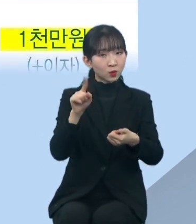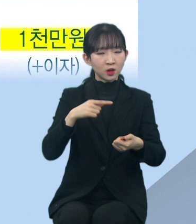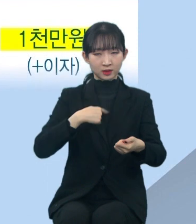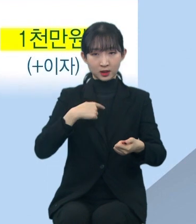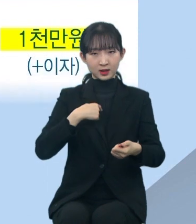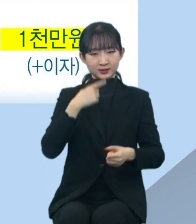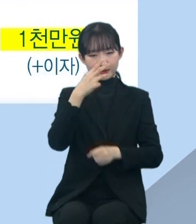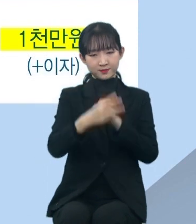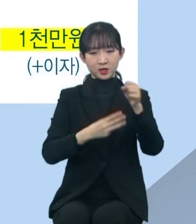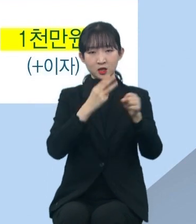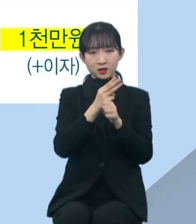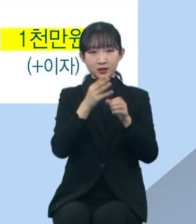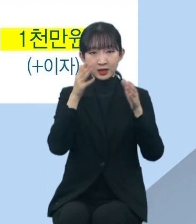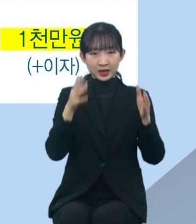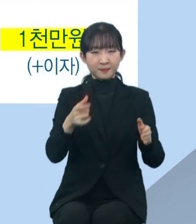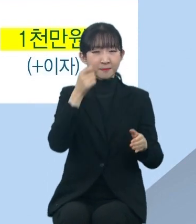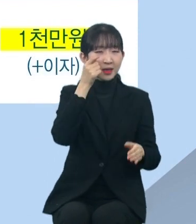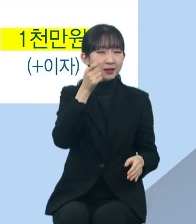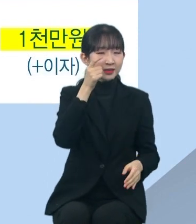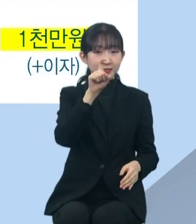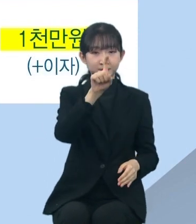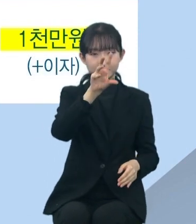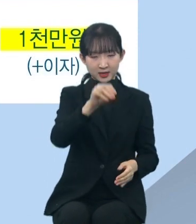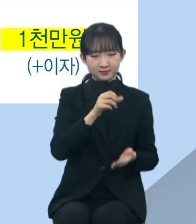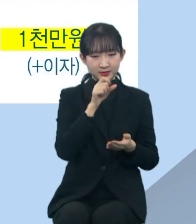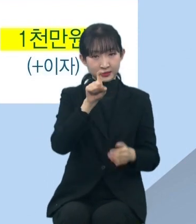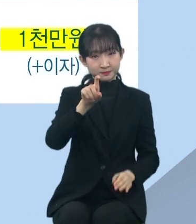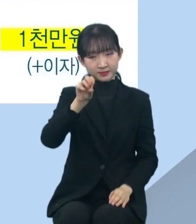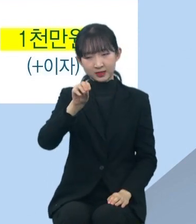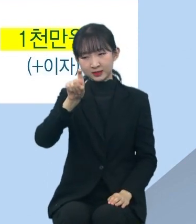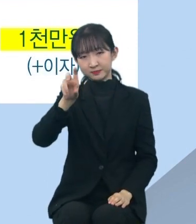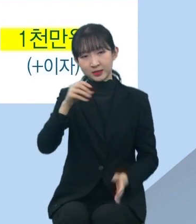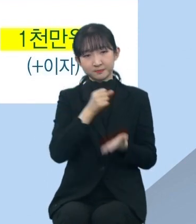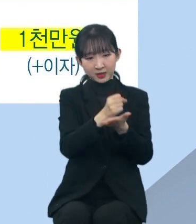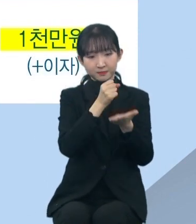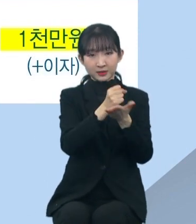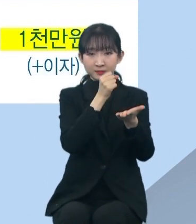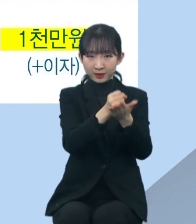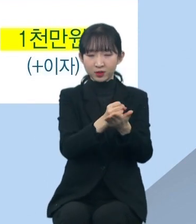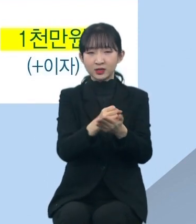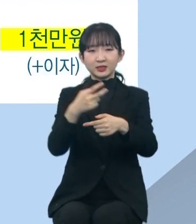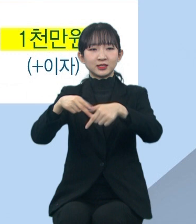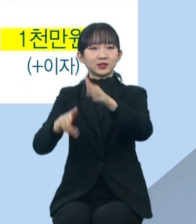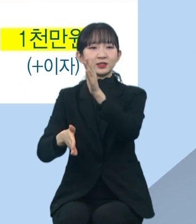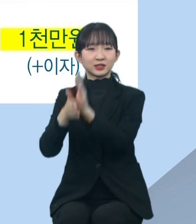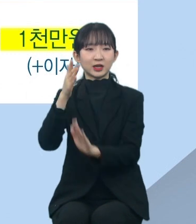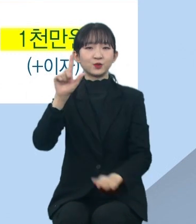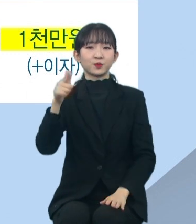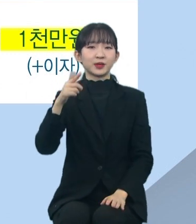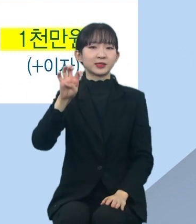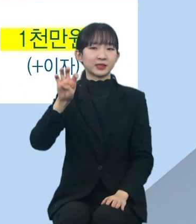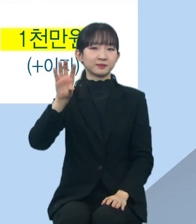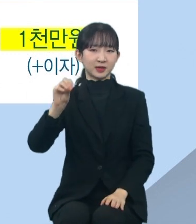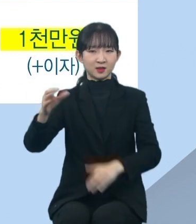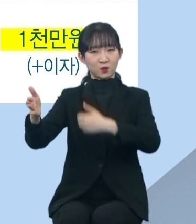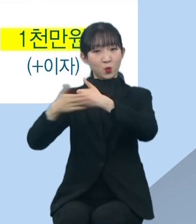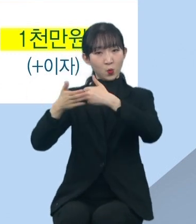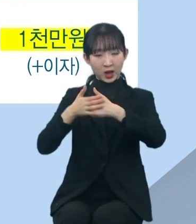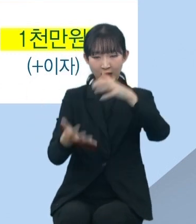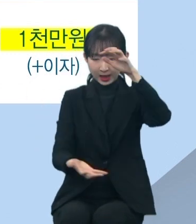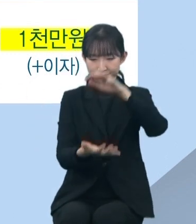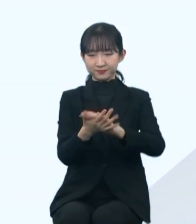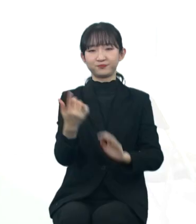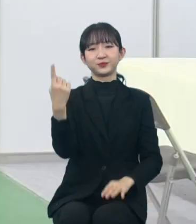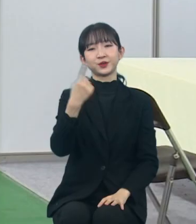원씩 3년간 360만 원을 저축하면 인천시 적립금 640만 원을 더해 1000만 원의 목돈을 만들 수